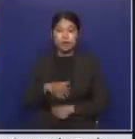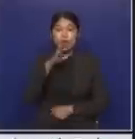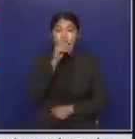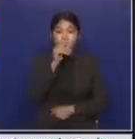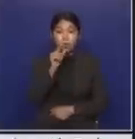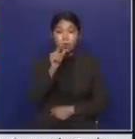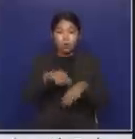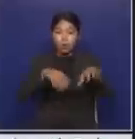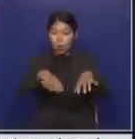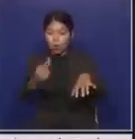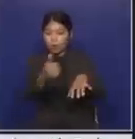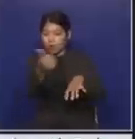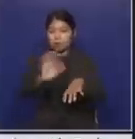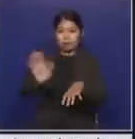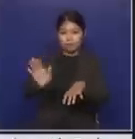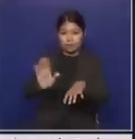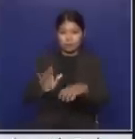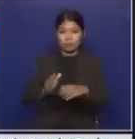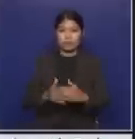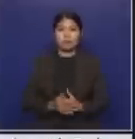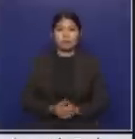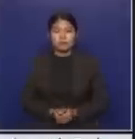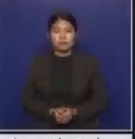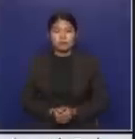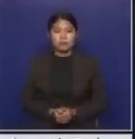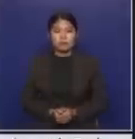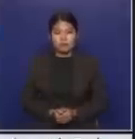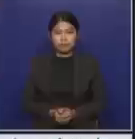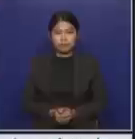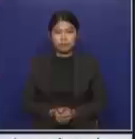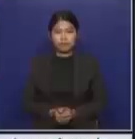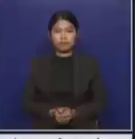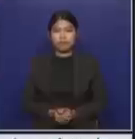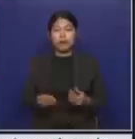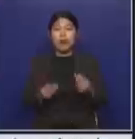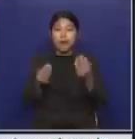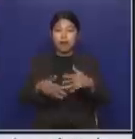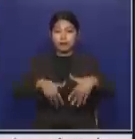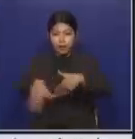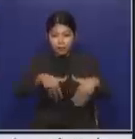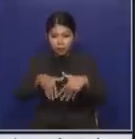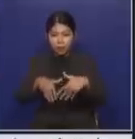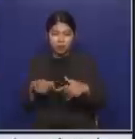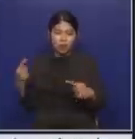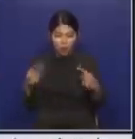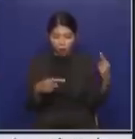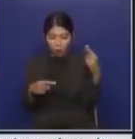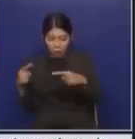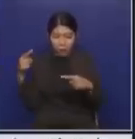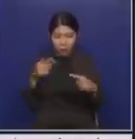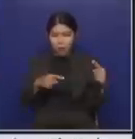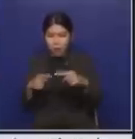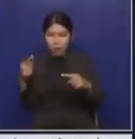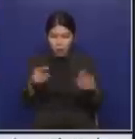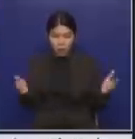พาดพิงไปถึงองค์กรอื่นครับไม่มีโอกาสก็มาชี้แจงครับผมครับยุยงปลุกปั่นให้ประชาชนเกลียดชังกันอาฆาตมาดร้ายต่อกัน